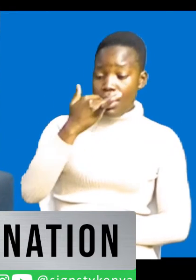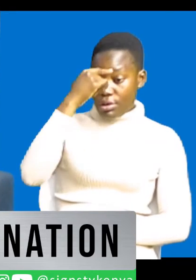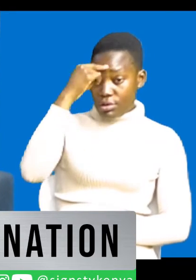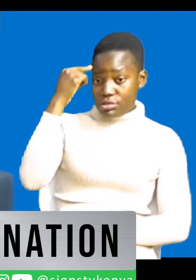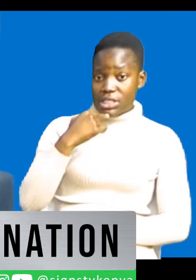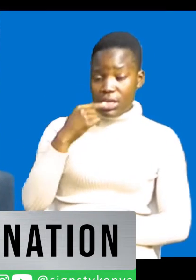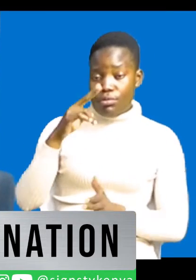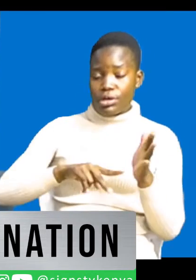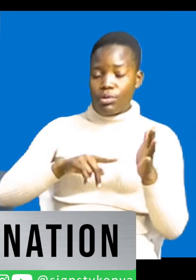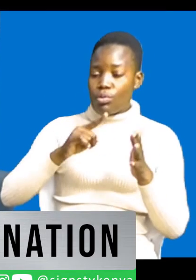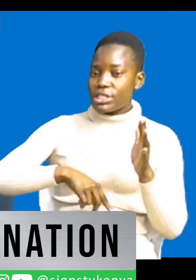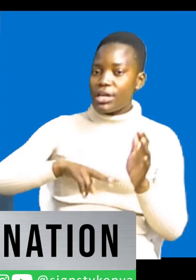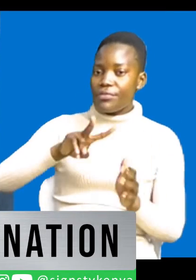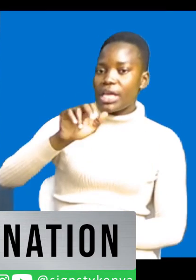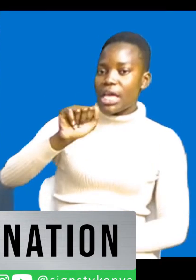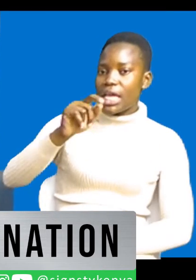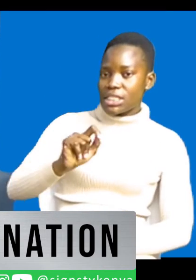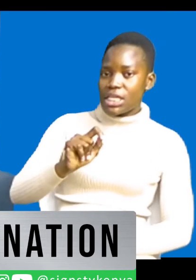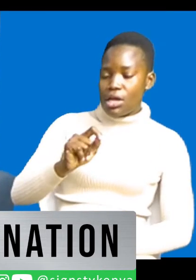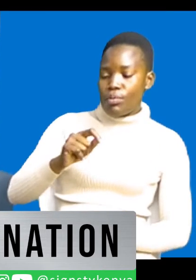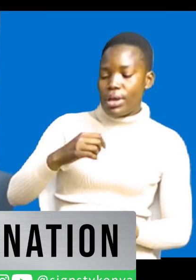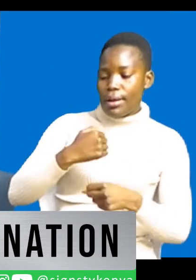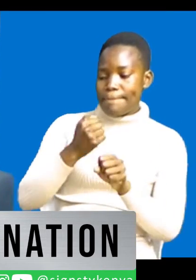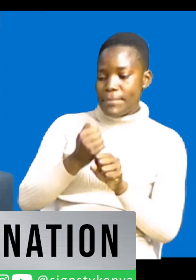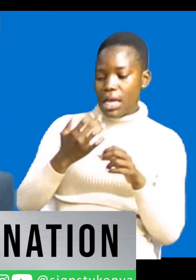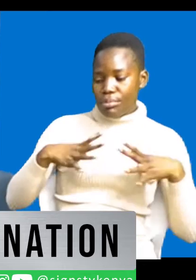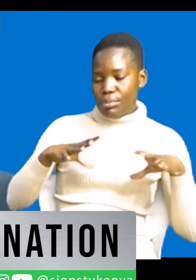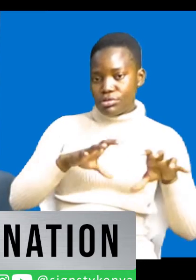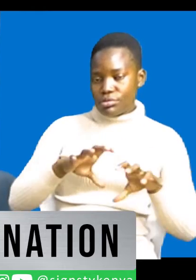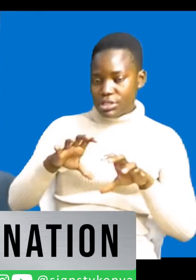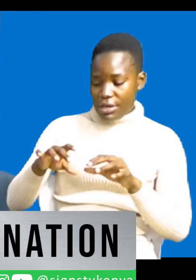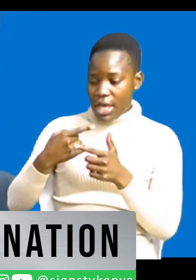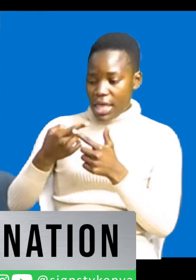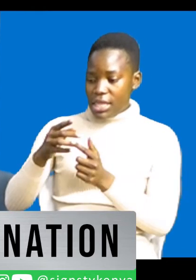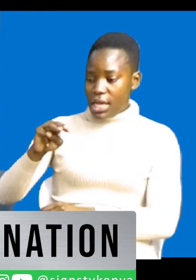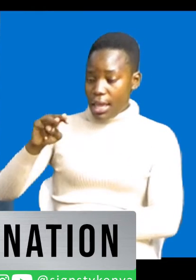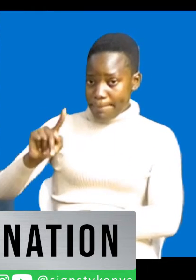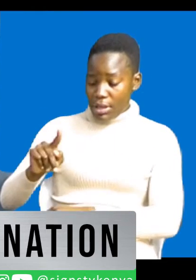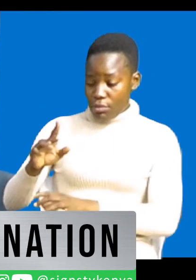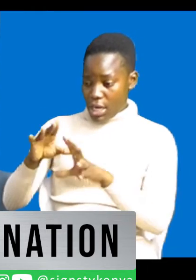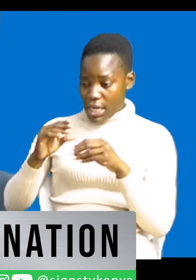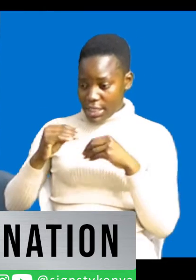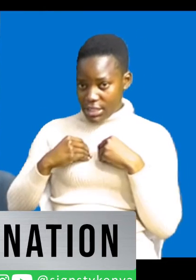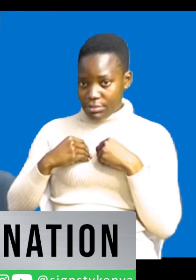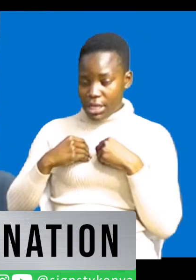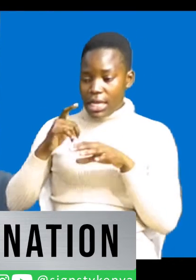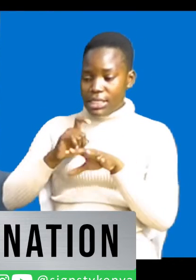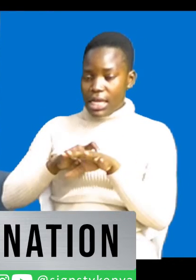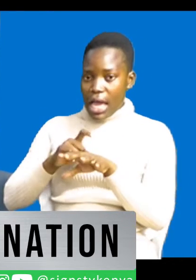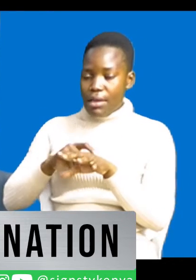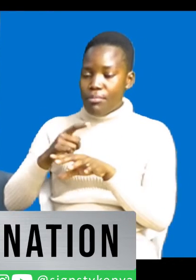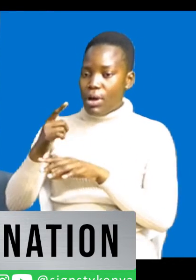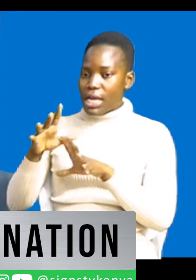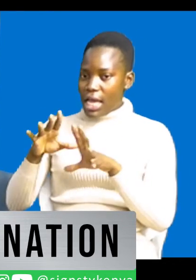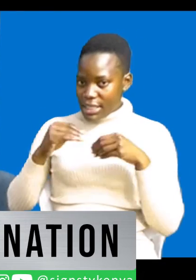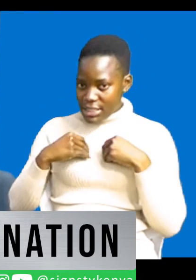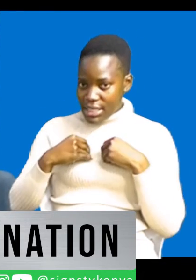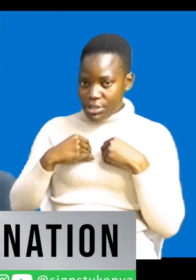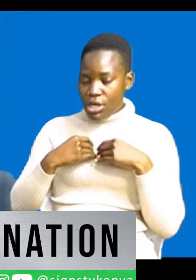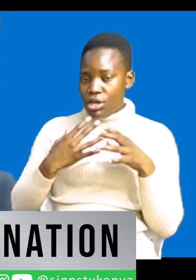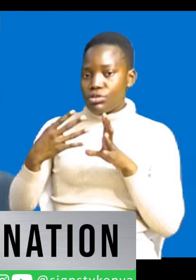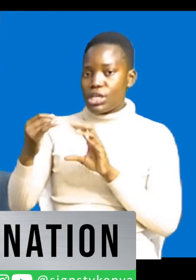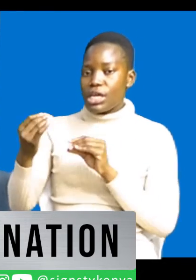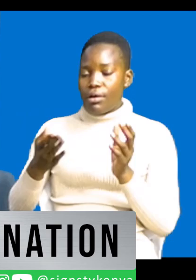hiyo VAT itaumiza wananchi. Wakapitisha. Wakipitisha in 1st of October tulikuwa kwa Chebukati. Tukaambia